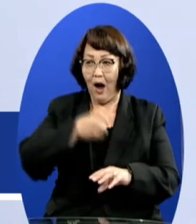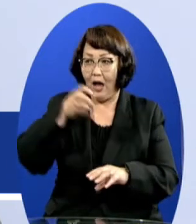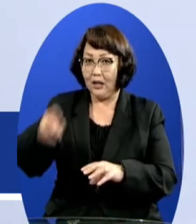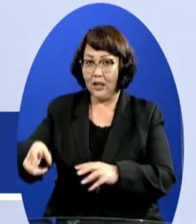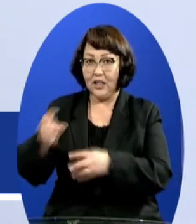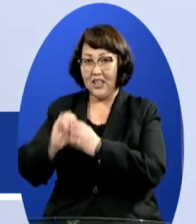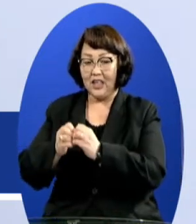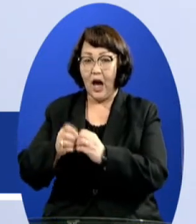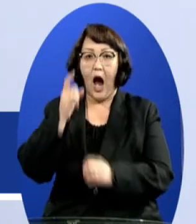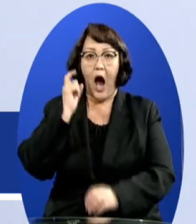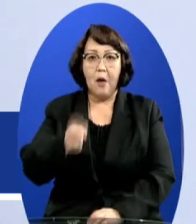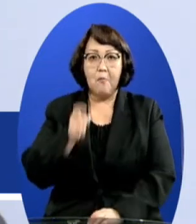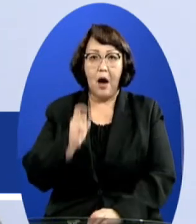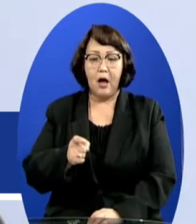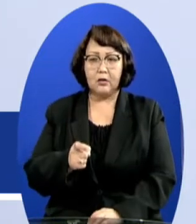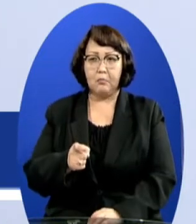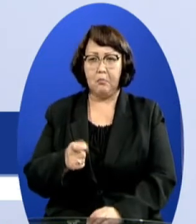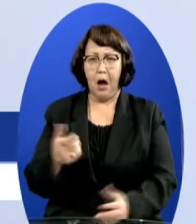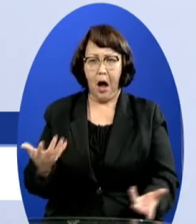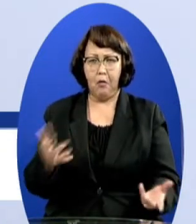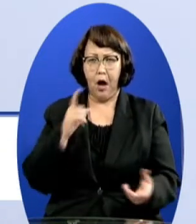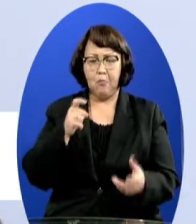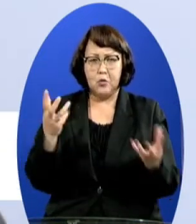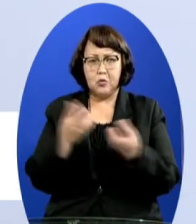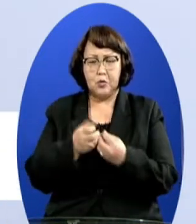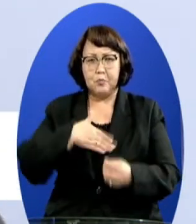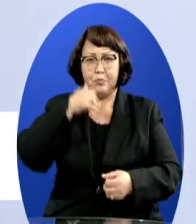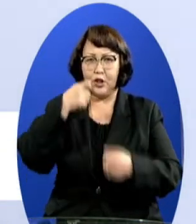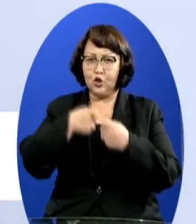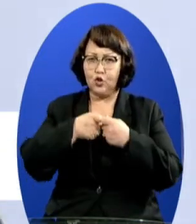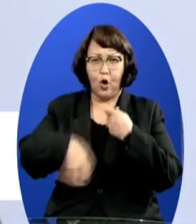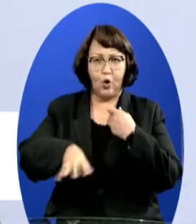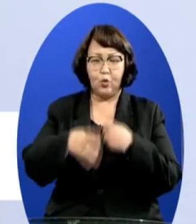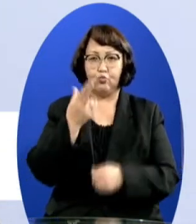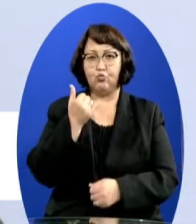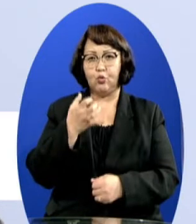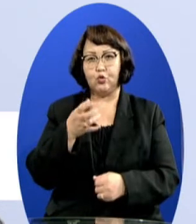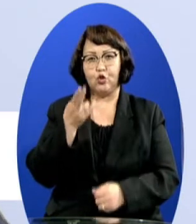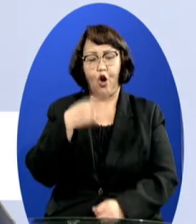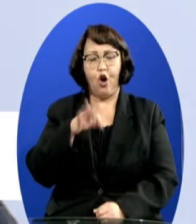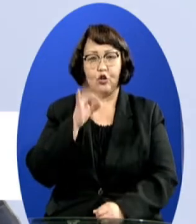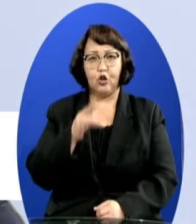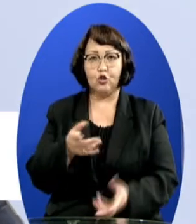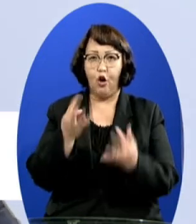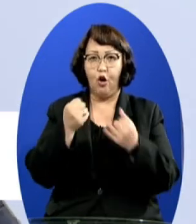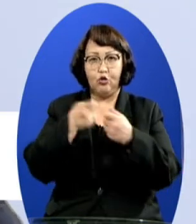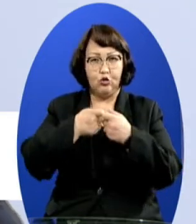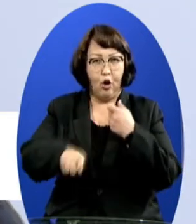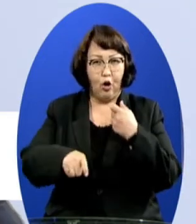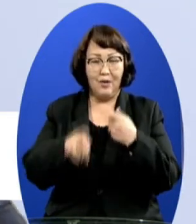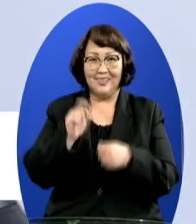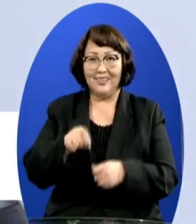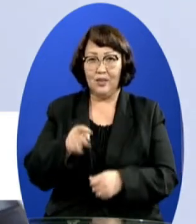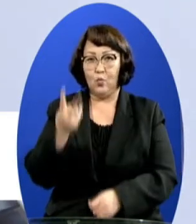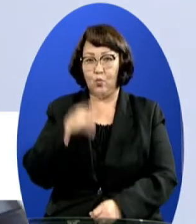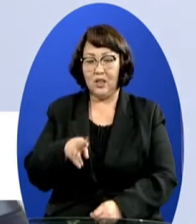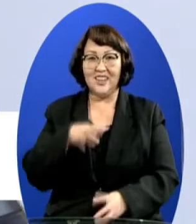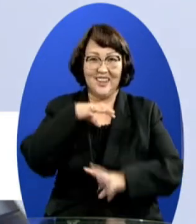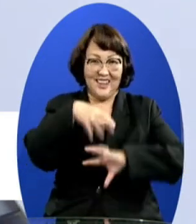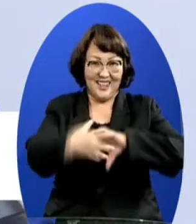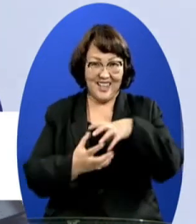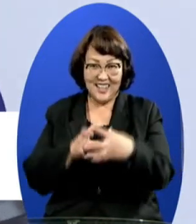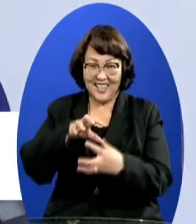одоо хамаатан садан цөөн донор одоо таарахгүй болохгүй байгаа усуд бол маш их чухал процесс болж байгаа. Ер нь дэлхийн нийт